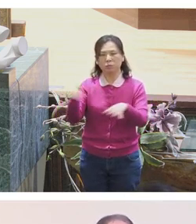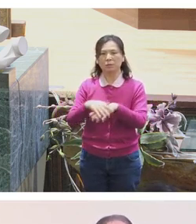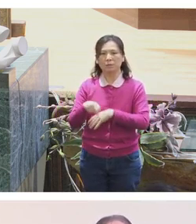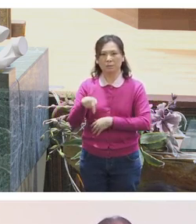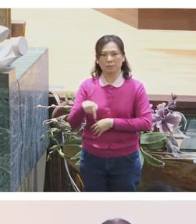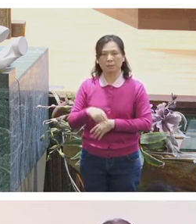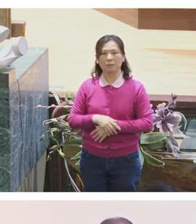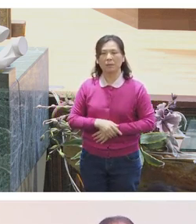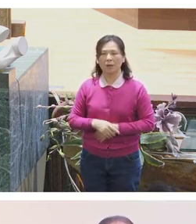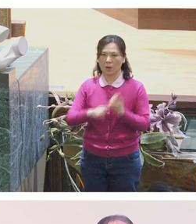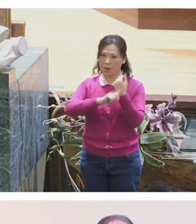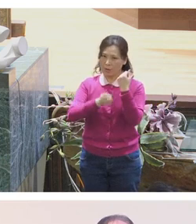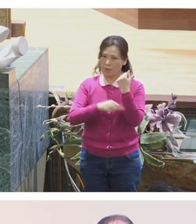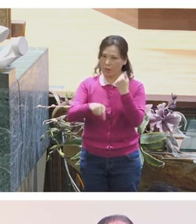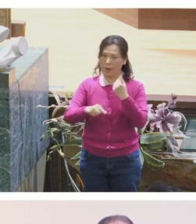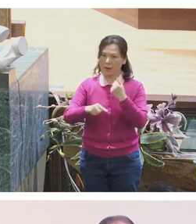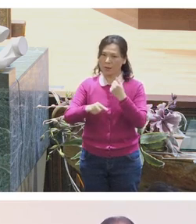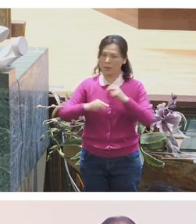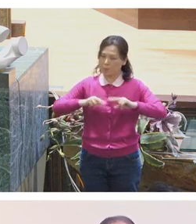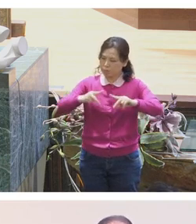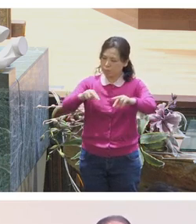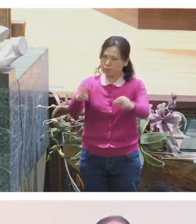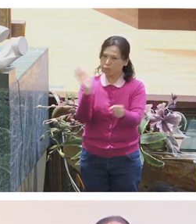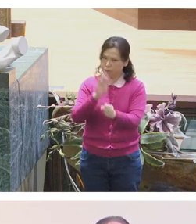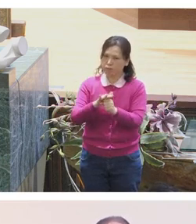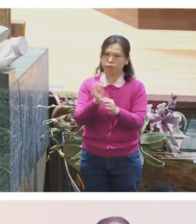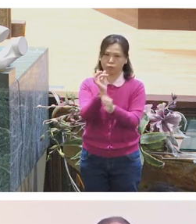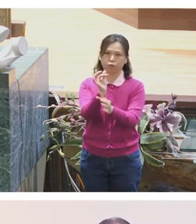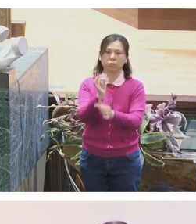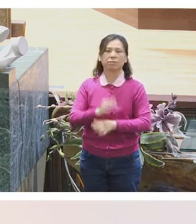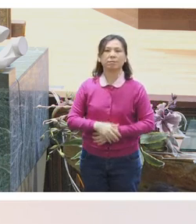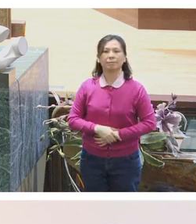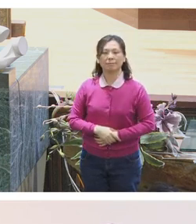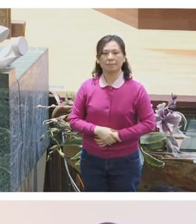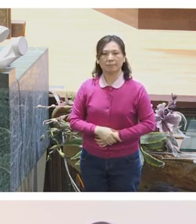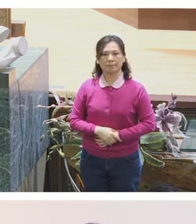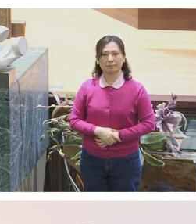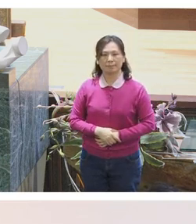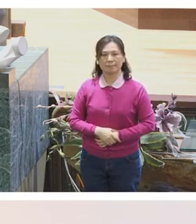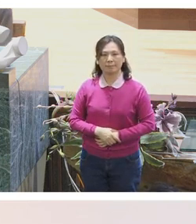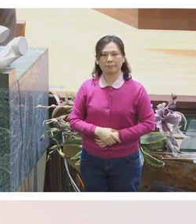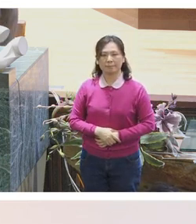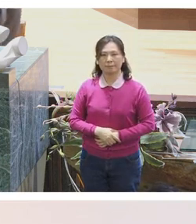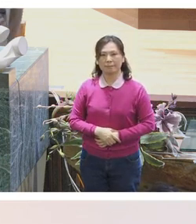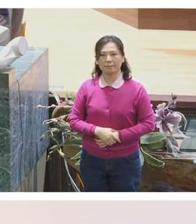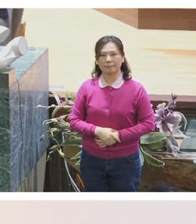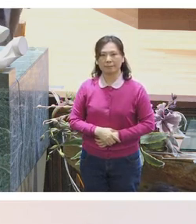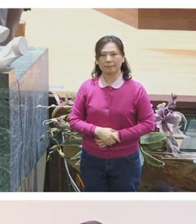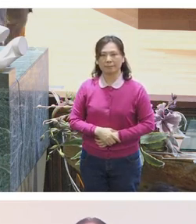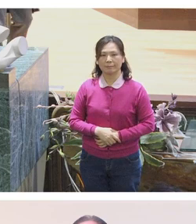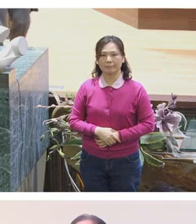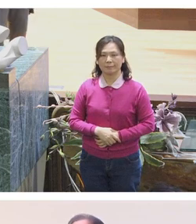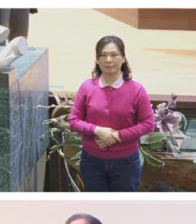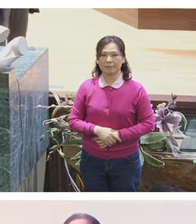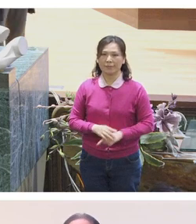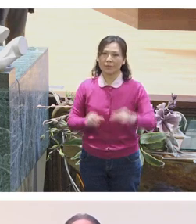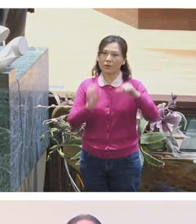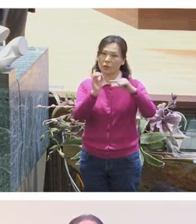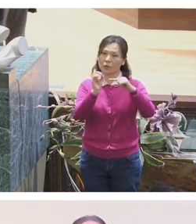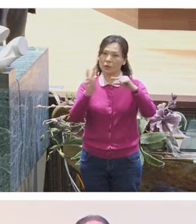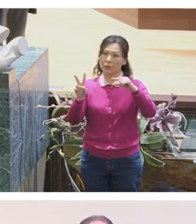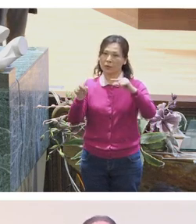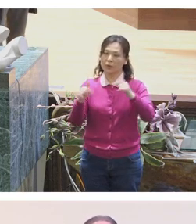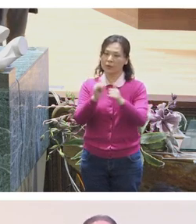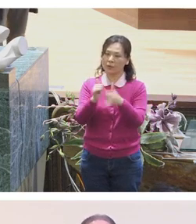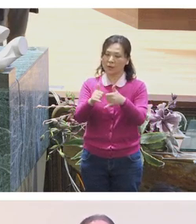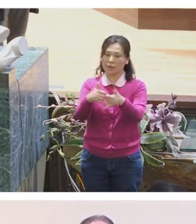用法律条款把它弥补过来。 好，其实 G0V 社